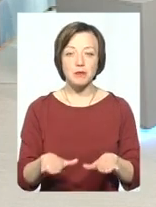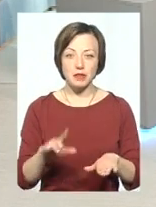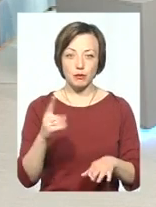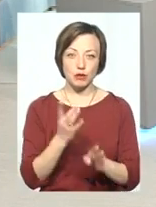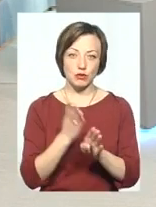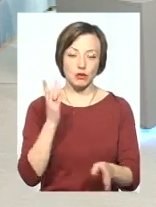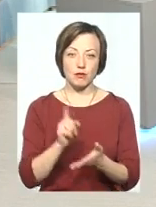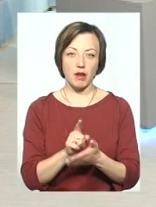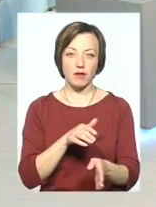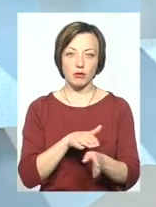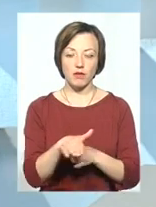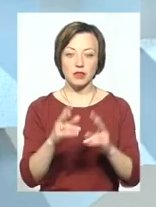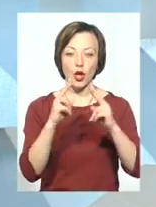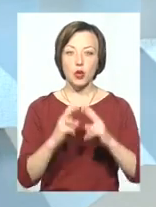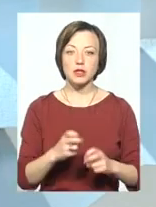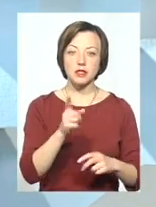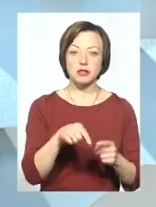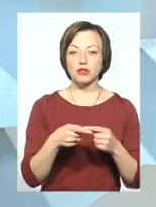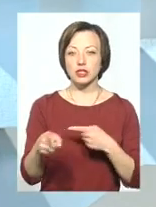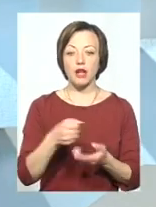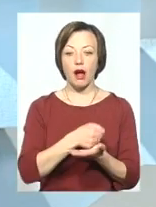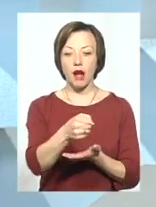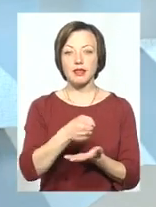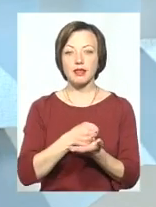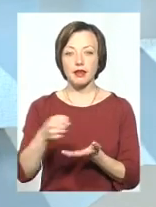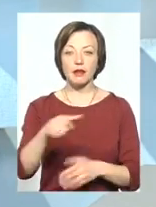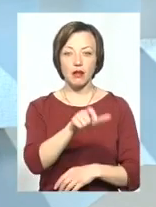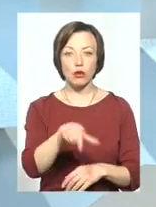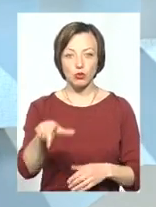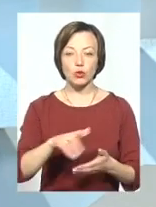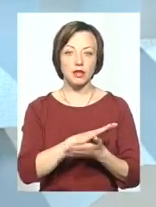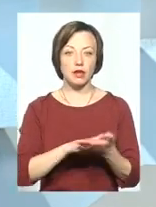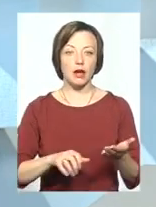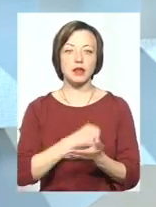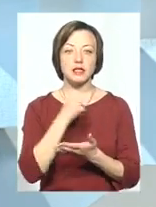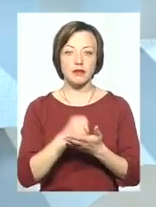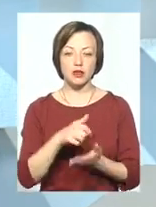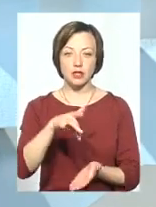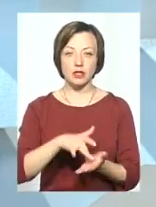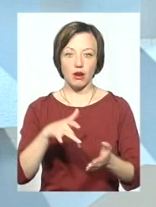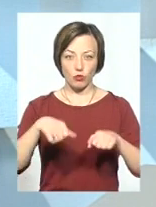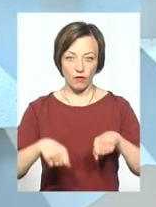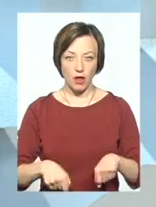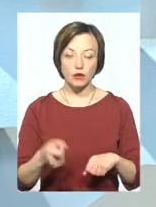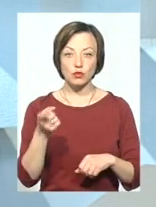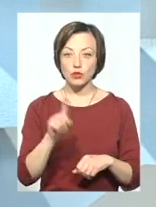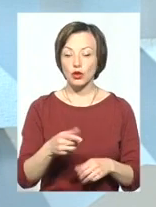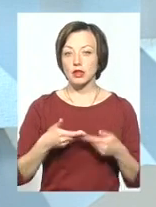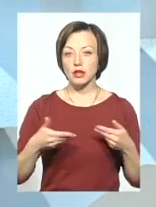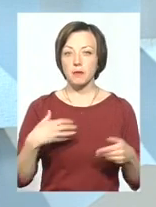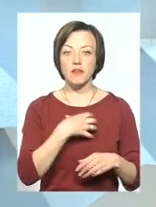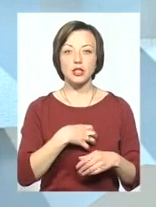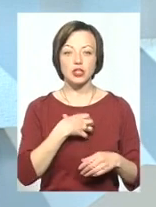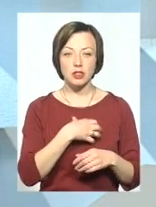в першу чергу має відбуватися розгляд тих чи інших кандидатур і далі уже затверджуватися центральною владою. Тому що нам дуже